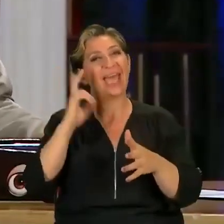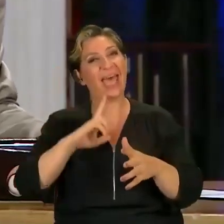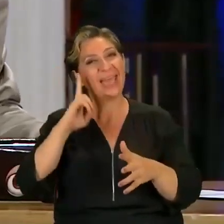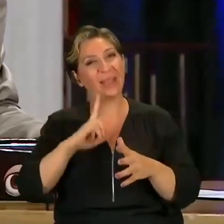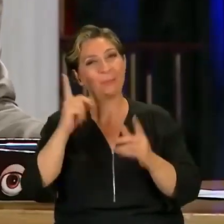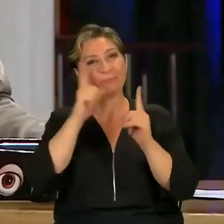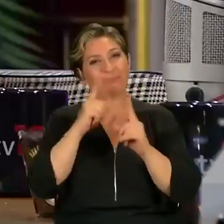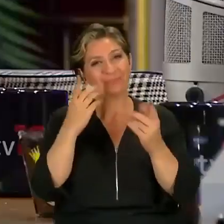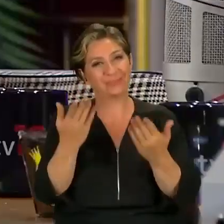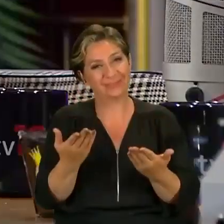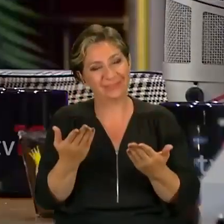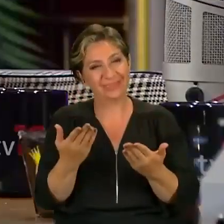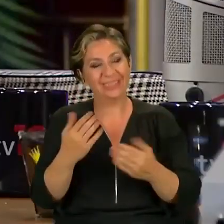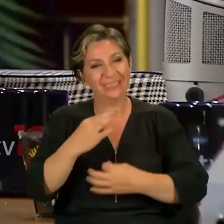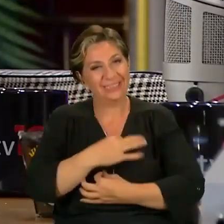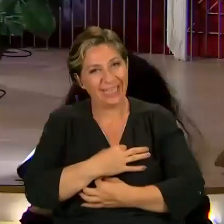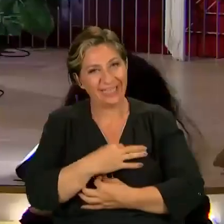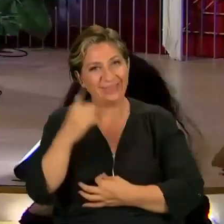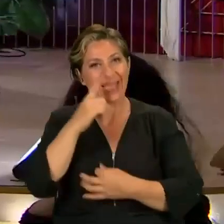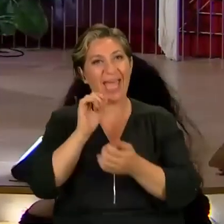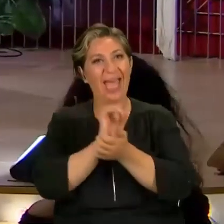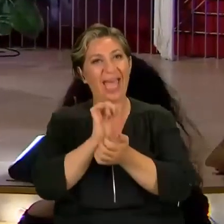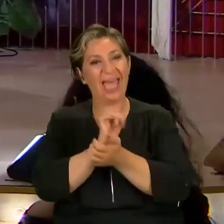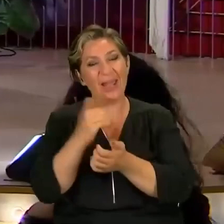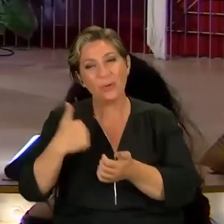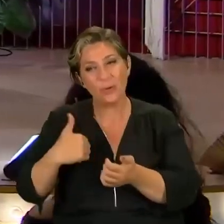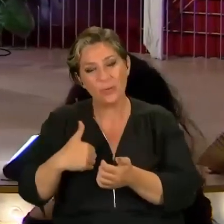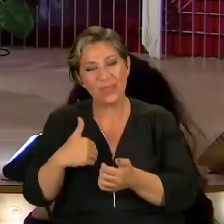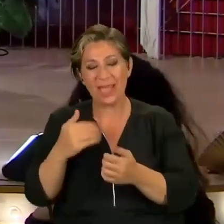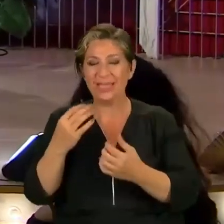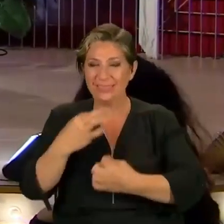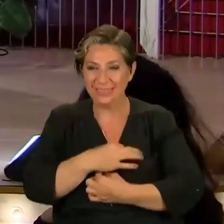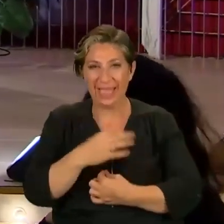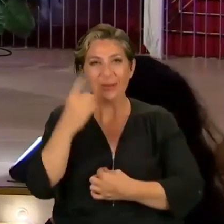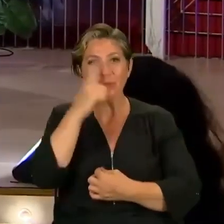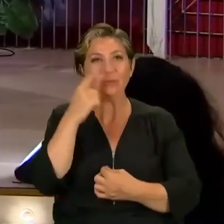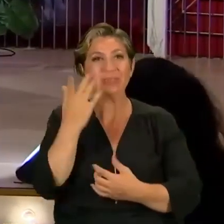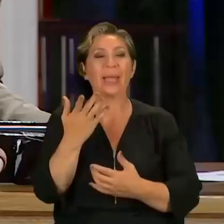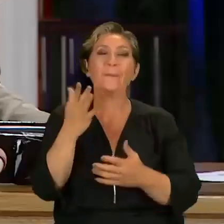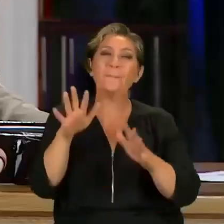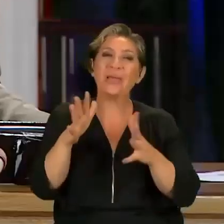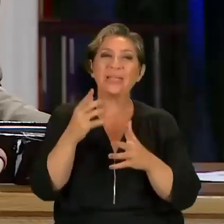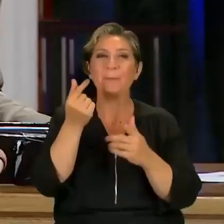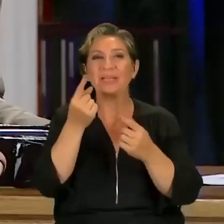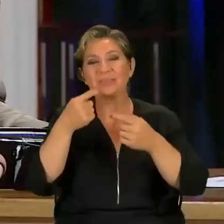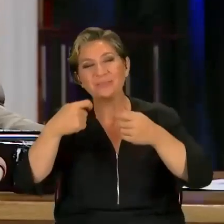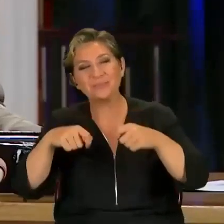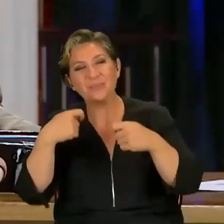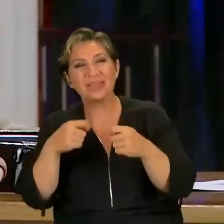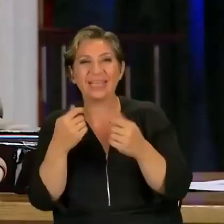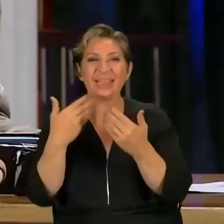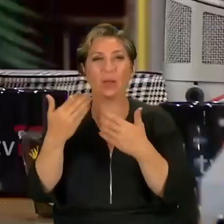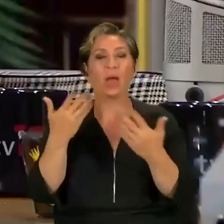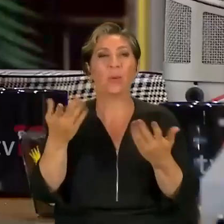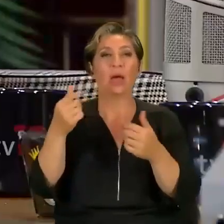adap nedeniyle, saygı nedeniyle, aile kurumuna ihtimam etmek nedeniyle belki de biraz platonik devam